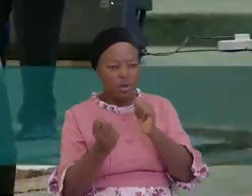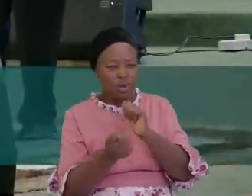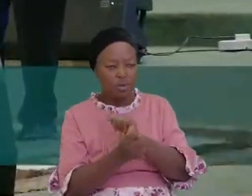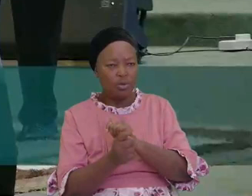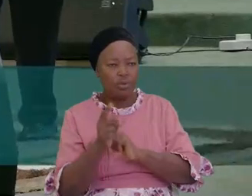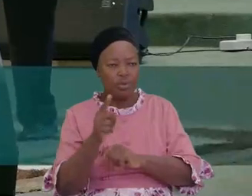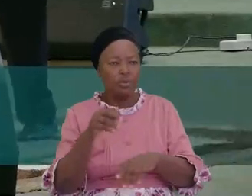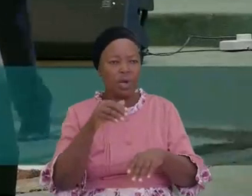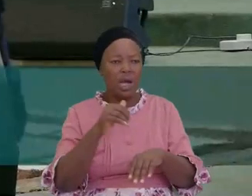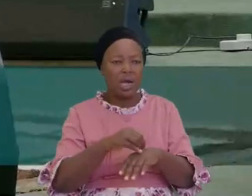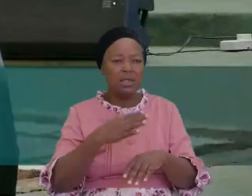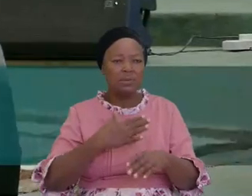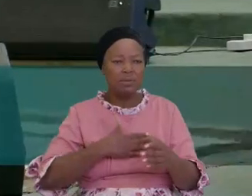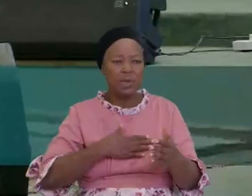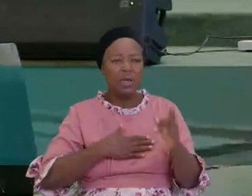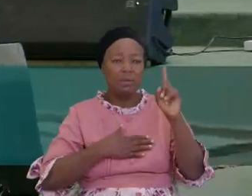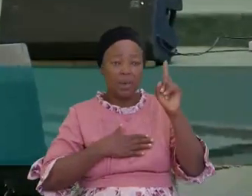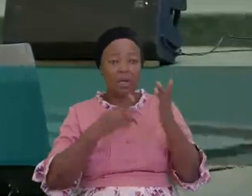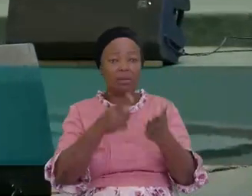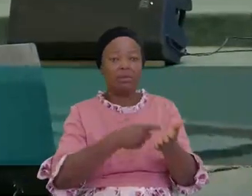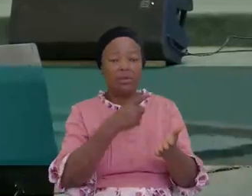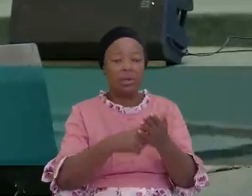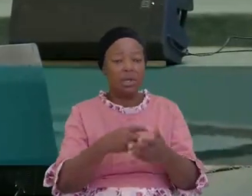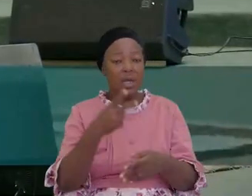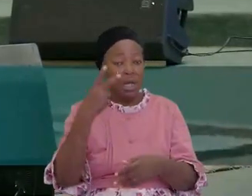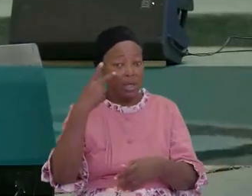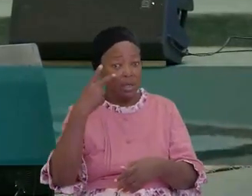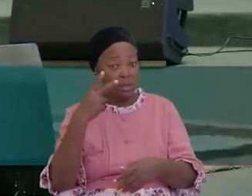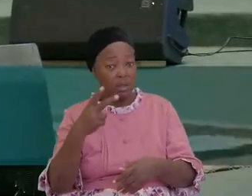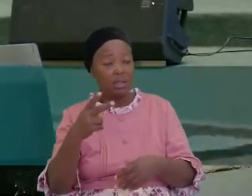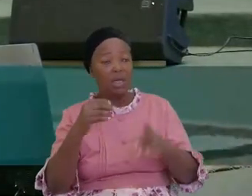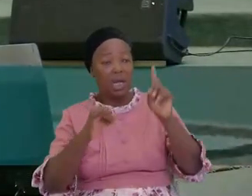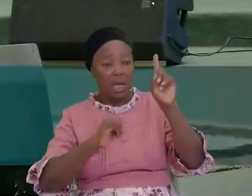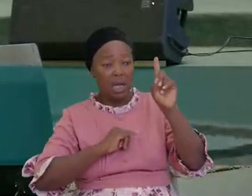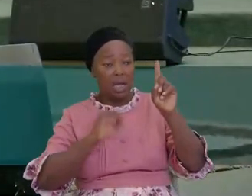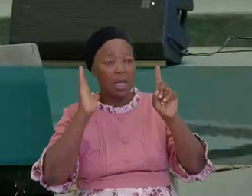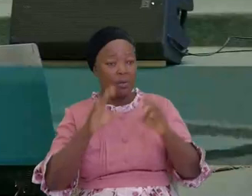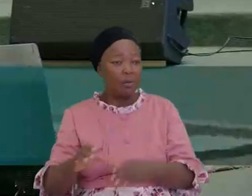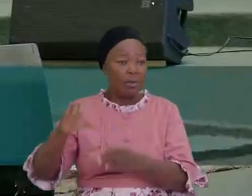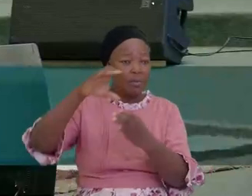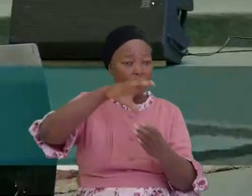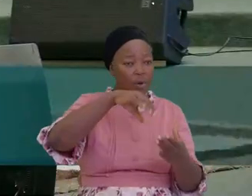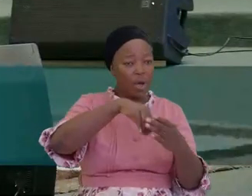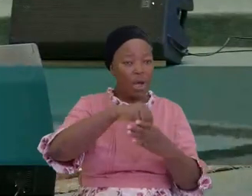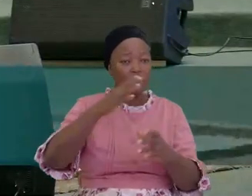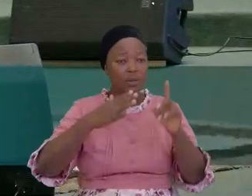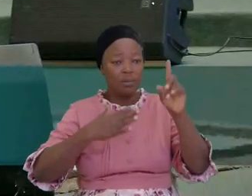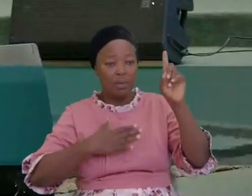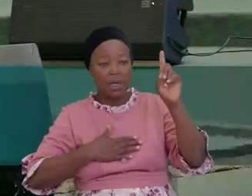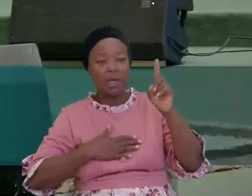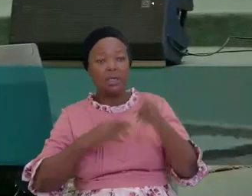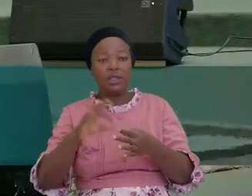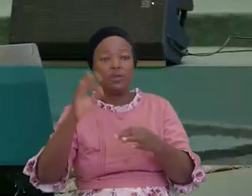Tournez-vous pour écouter mes réprimandes. Voici, je répandrai sur vous mon